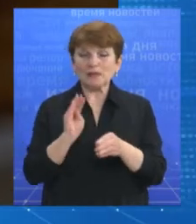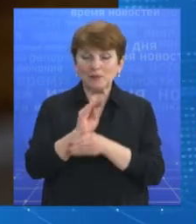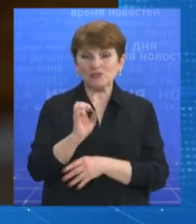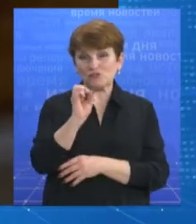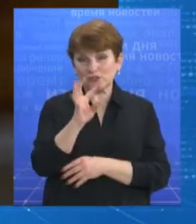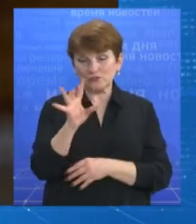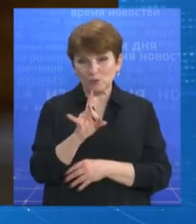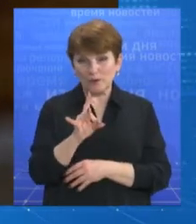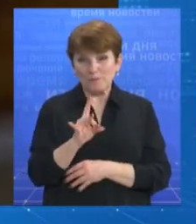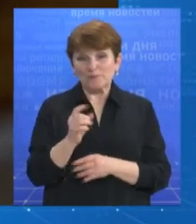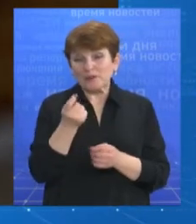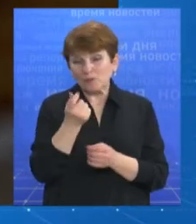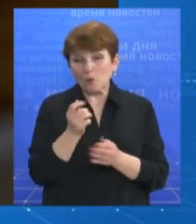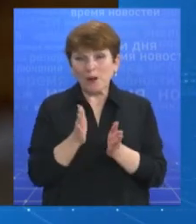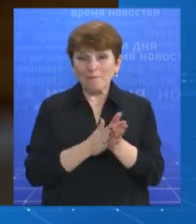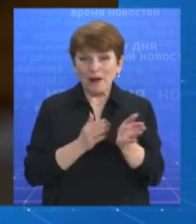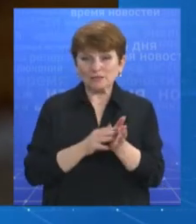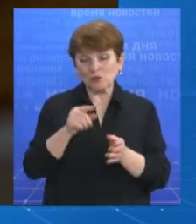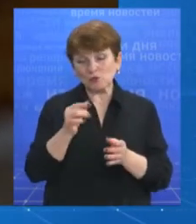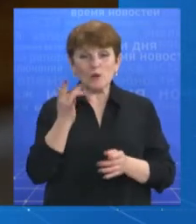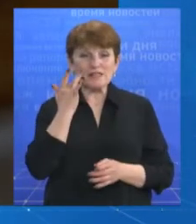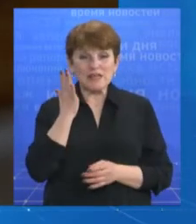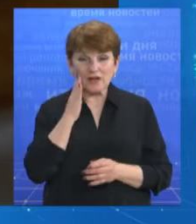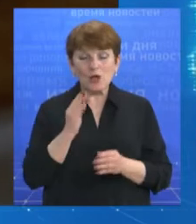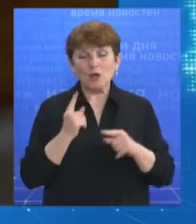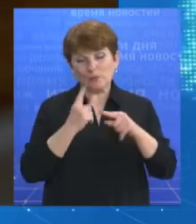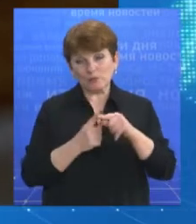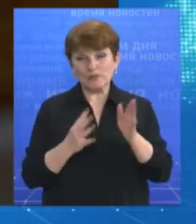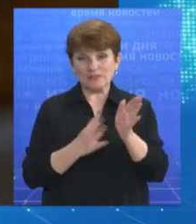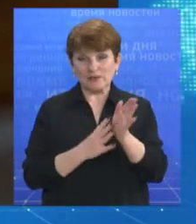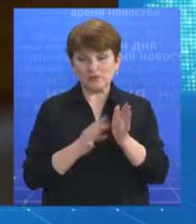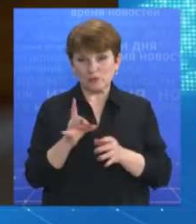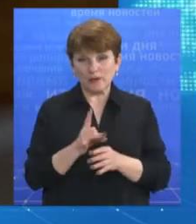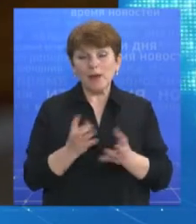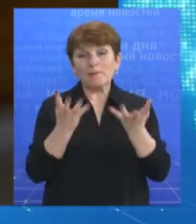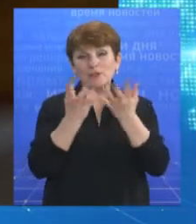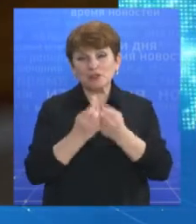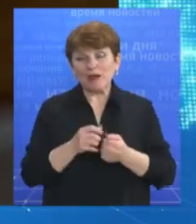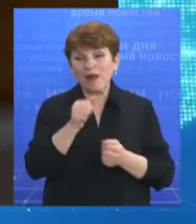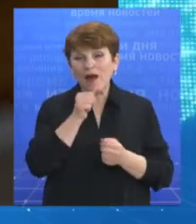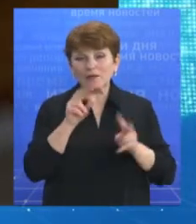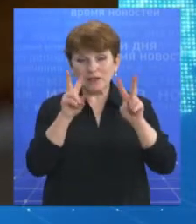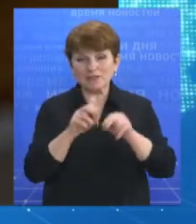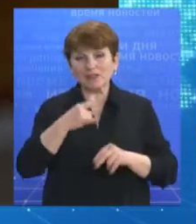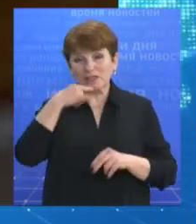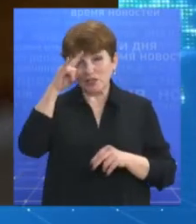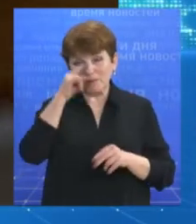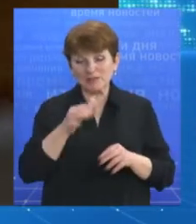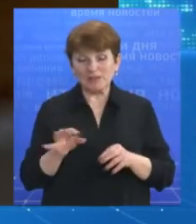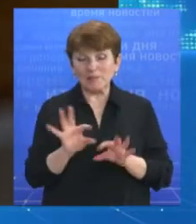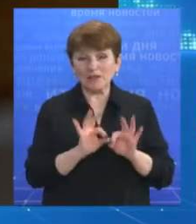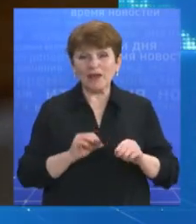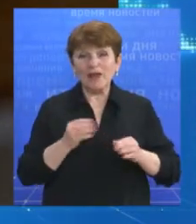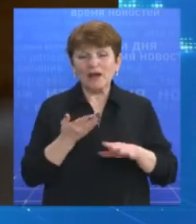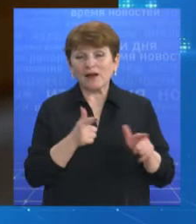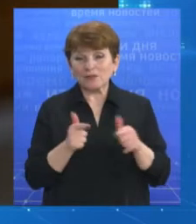Добавляем еще 14 рублей. Немного подсолнечного масла, соли, сахара. Плюсуем еще рублей 9. Как подсчитали аналитики, блины в Челябинске стряпать дешевле